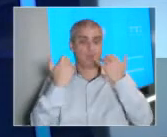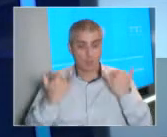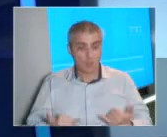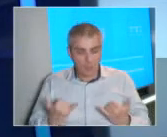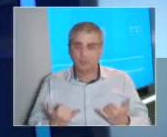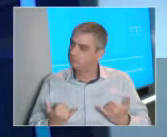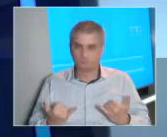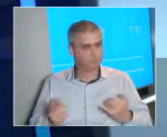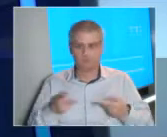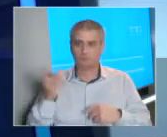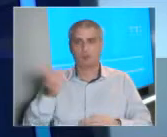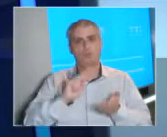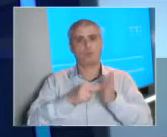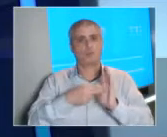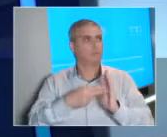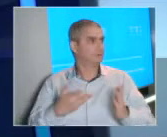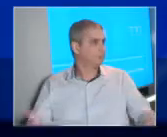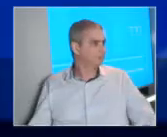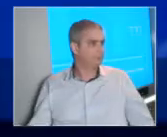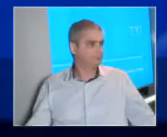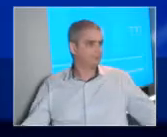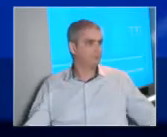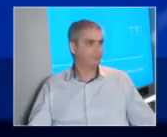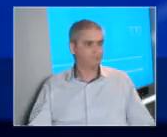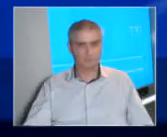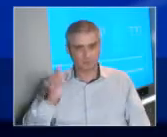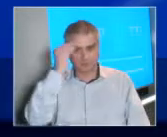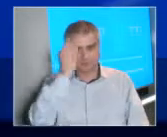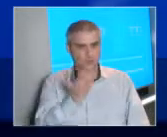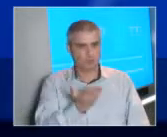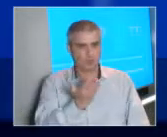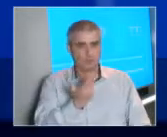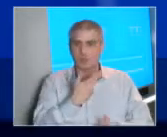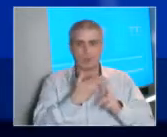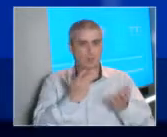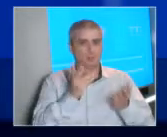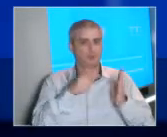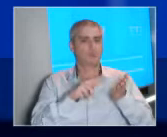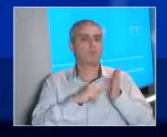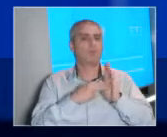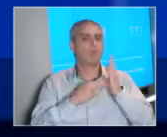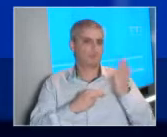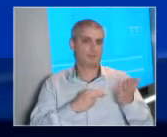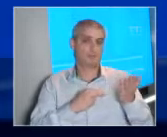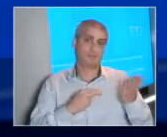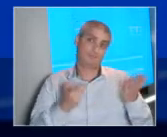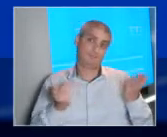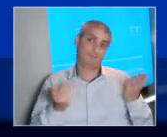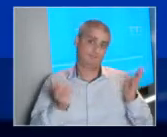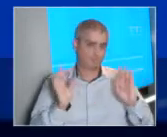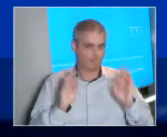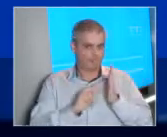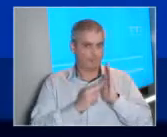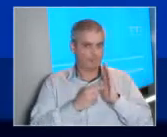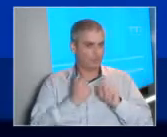הנוכחי, אי אפשר לשים שם פוליטיקאי. לא, תשמע, זה חמור מכך. קודם כל צריך לזכור, מעבר לזה שיש פוליטיקאי, ובסדר,